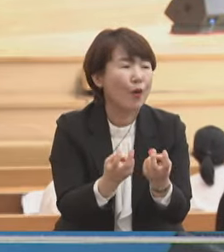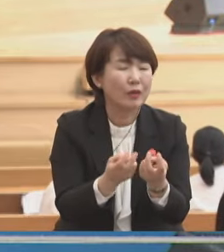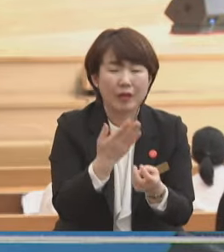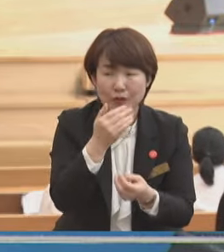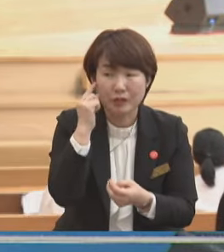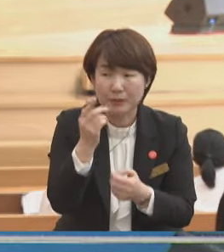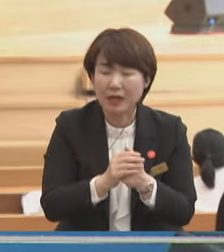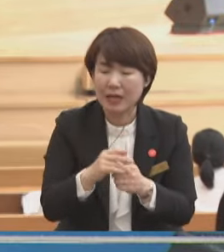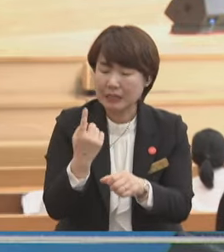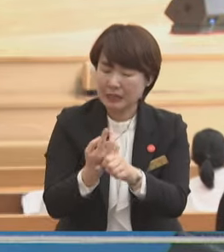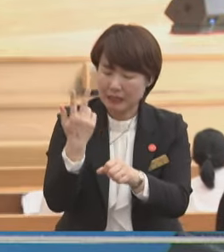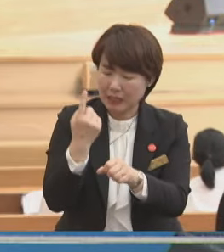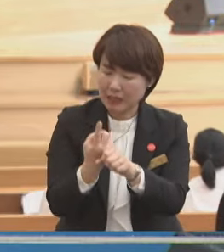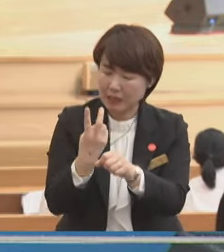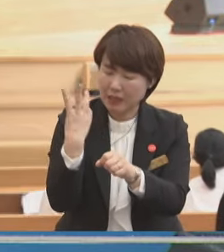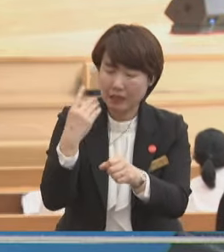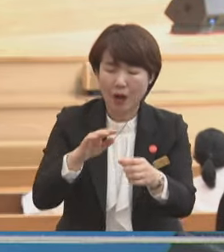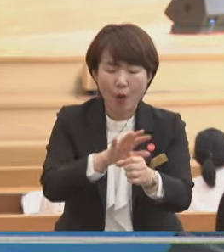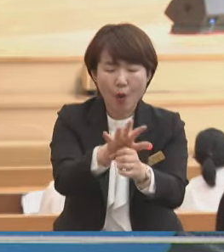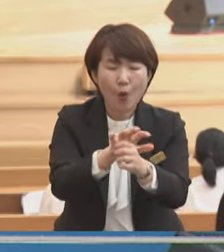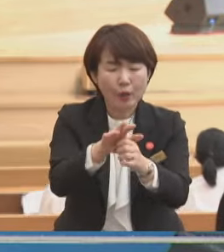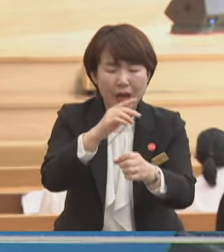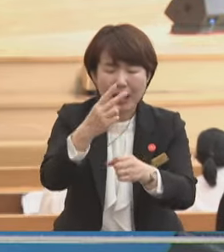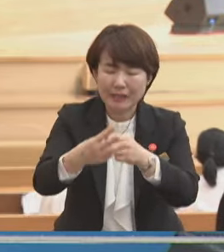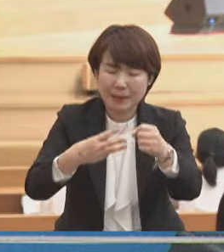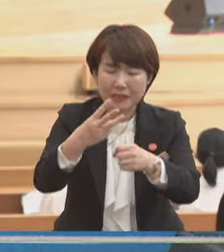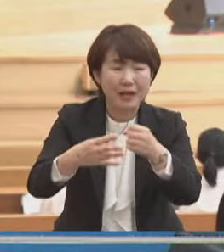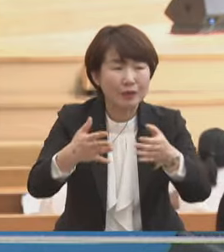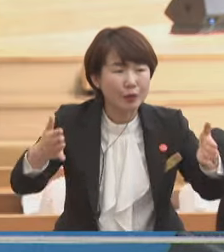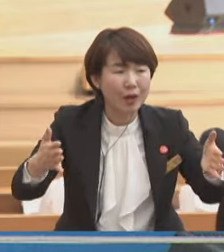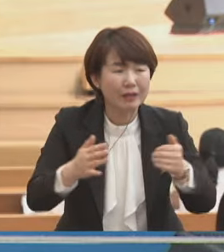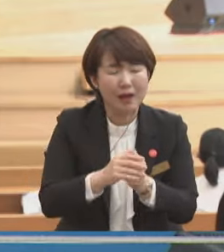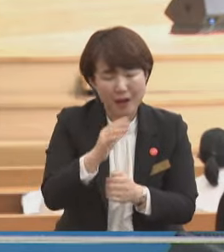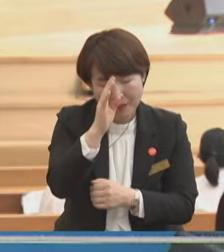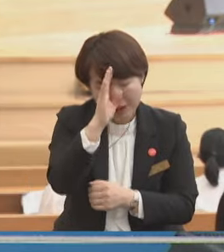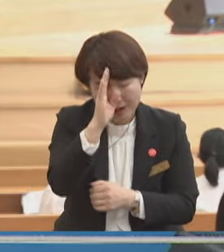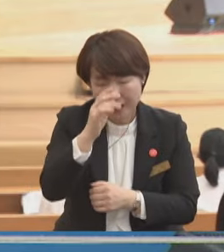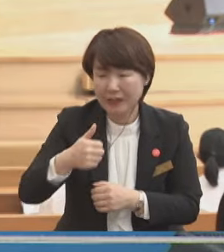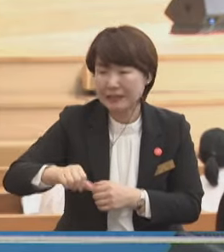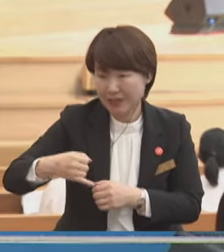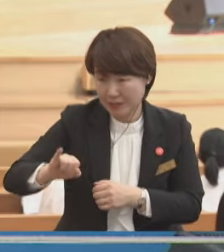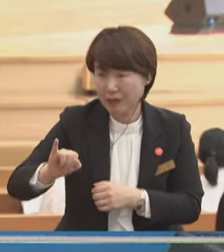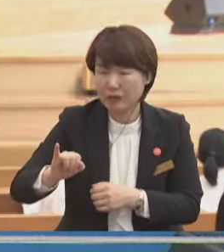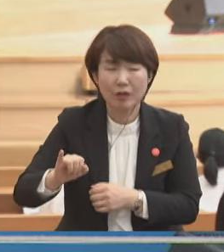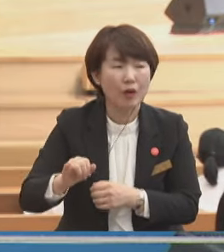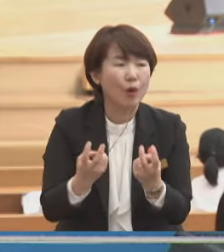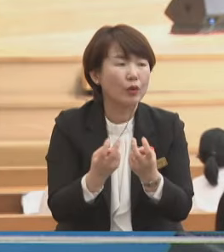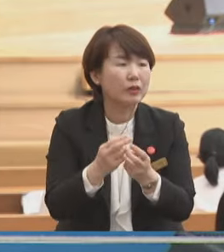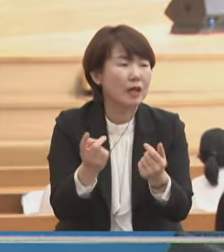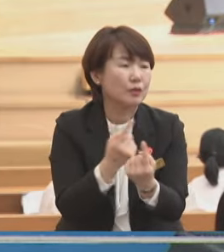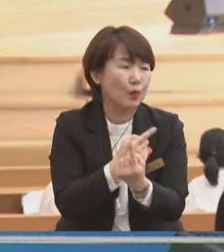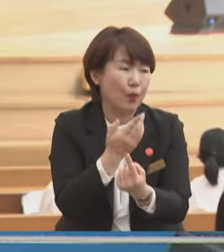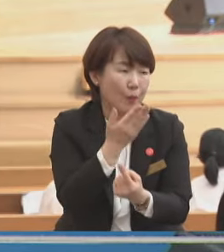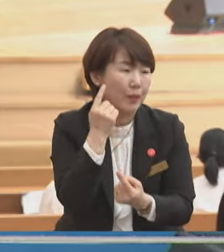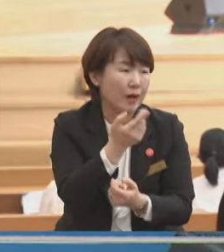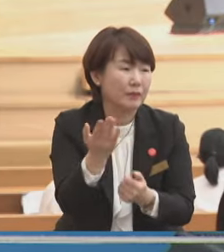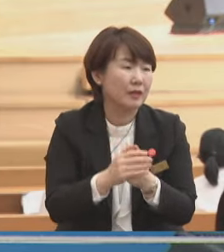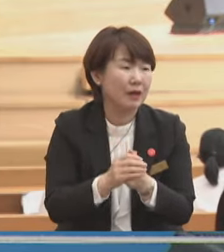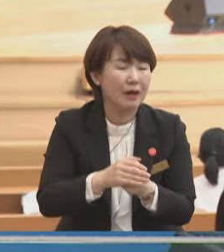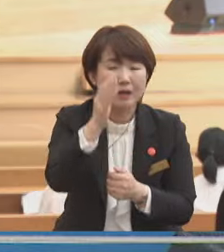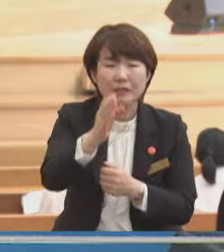코로나 3년 4년 지나면서 병든 우리 사회 우리 자녀들 어떻게 치유할 수 있다 고 믿습니까